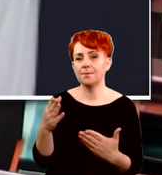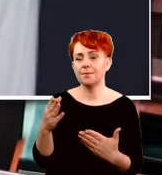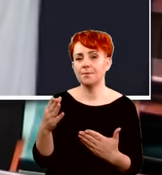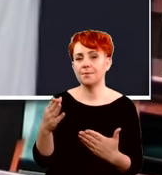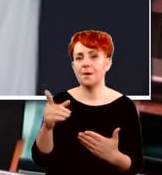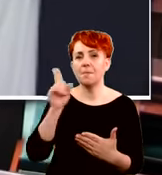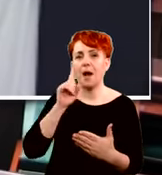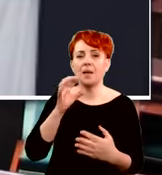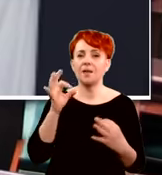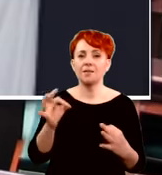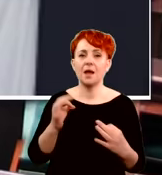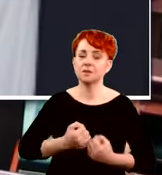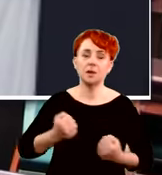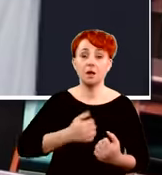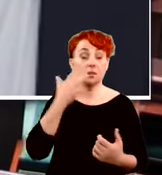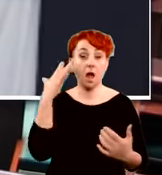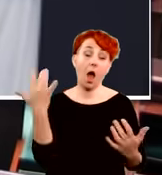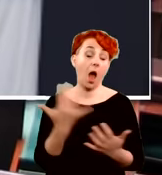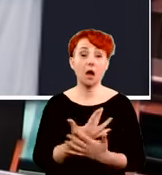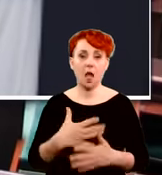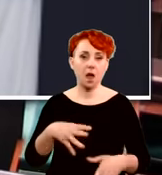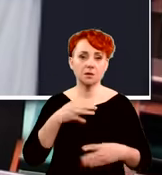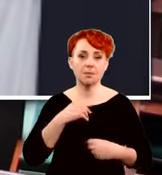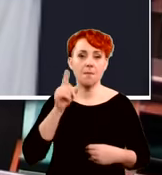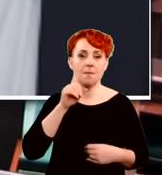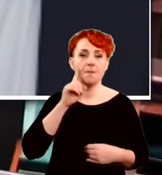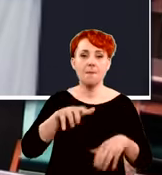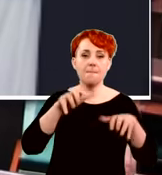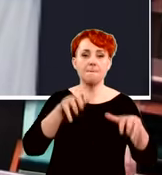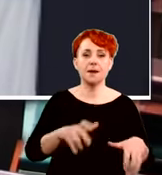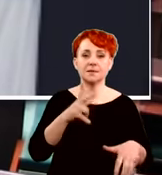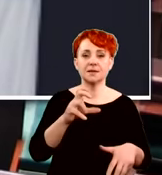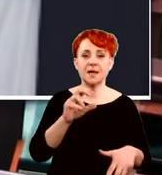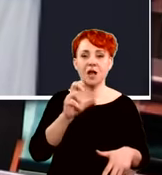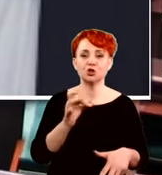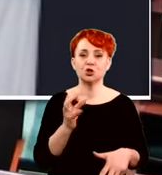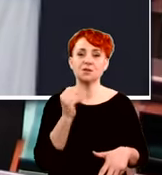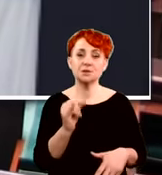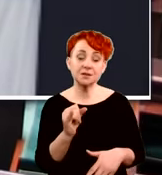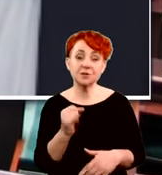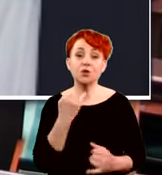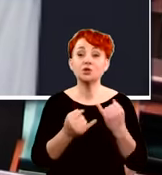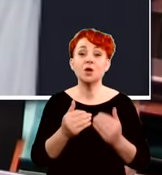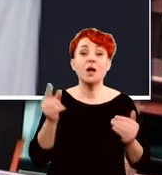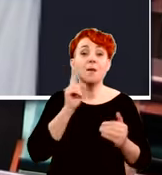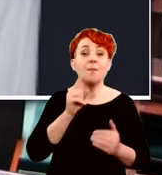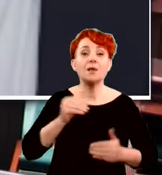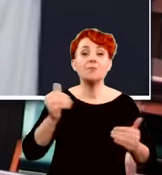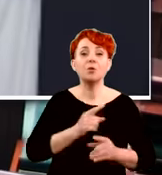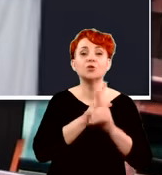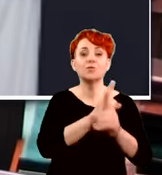akceptacją zapałał do działań pana prezesa Jarosława Kaczyńskiego, to jakby mógł nam jednak pan wskazać podstawę